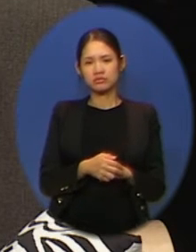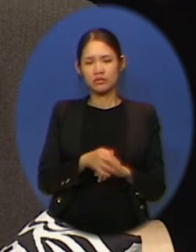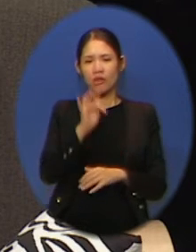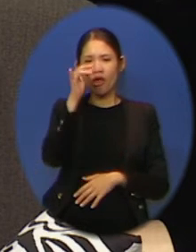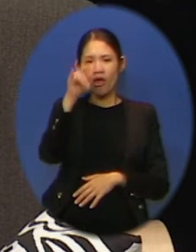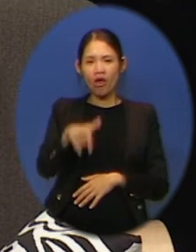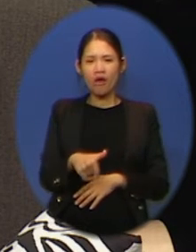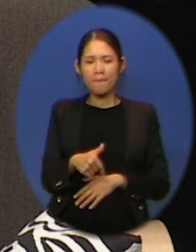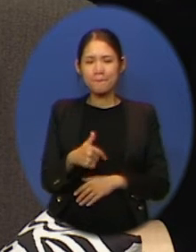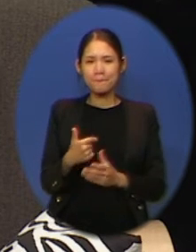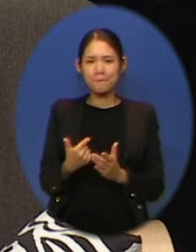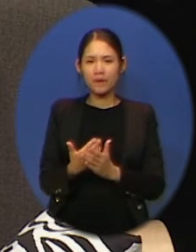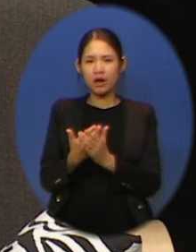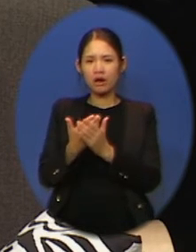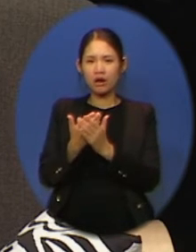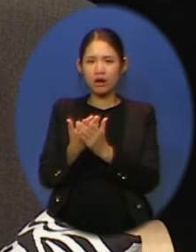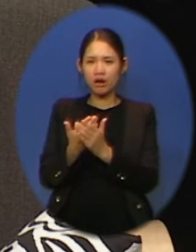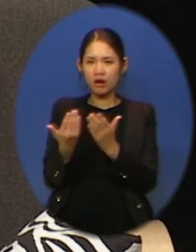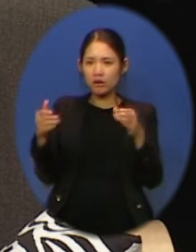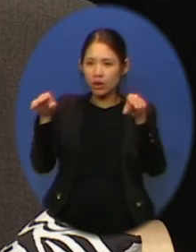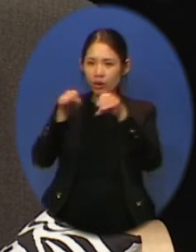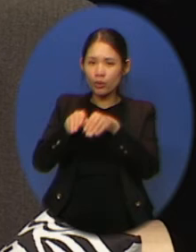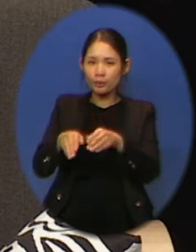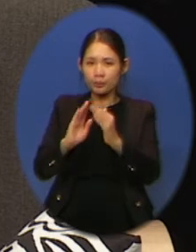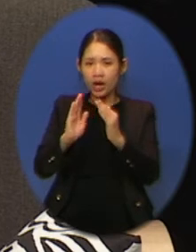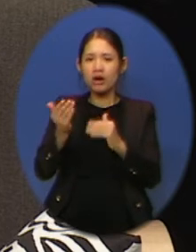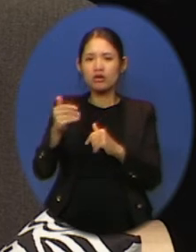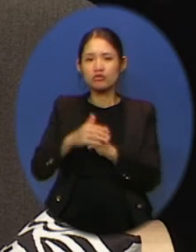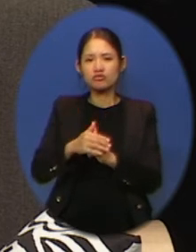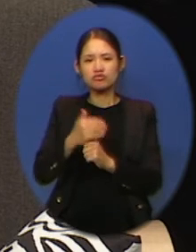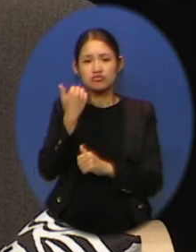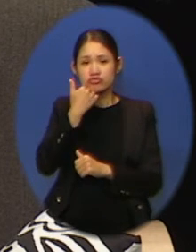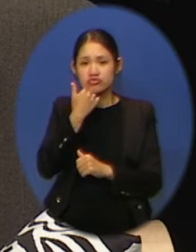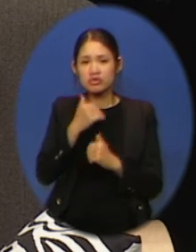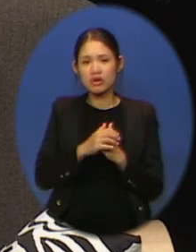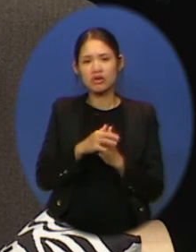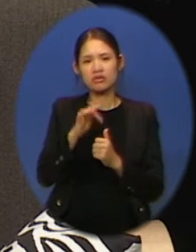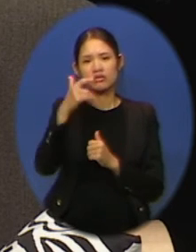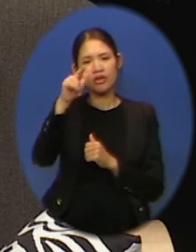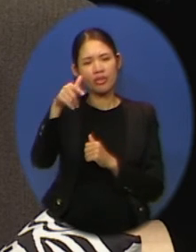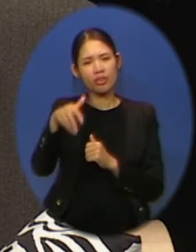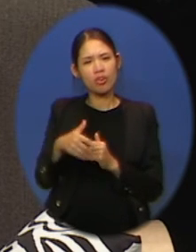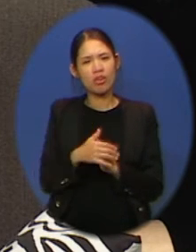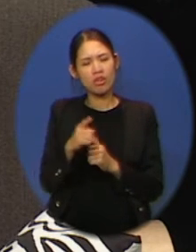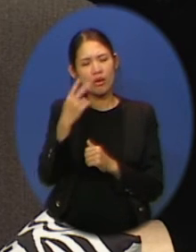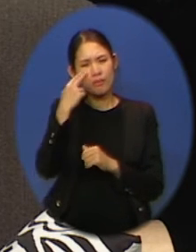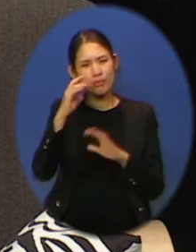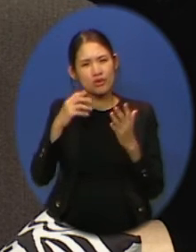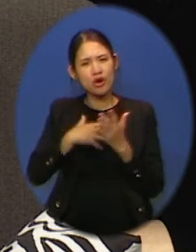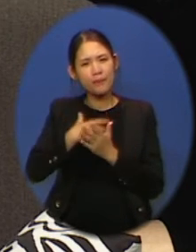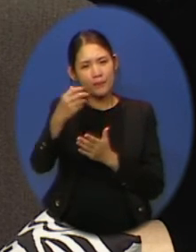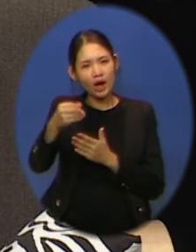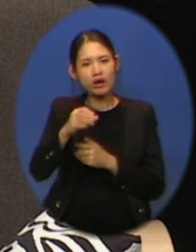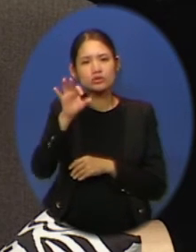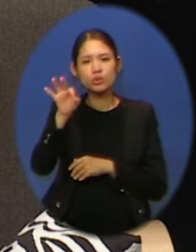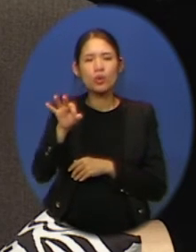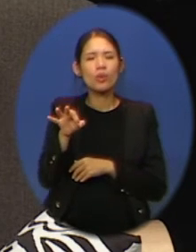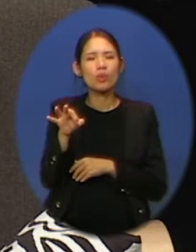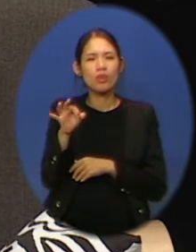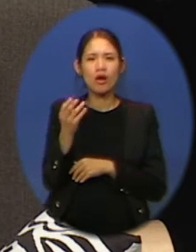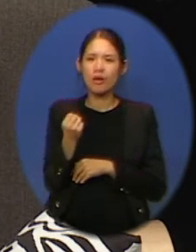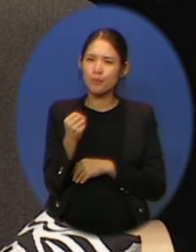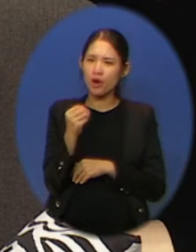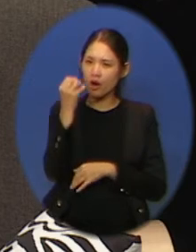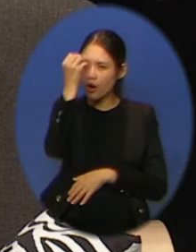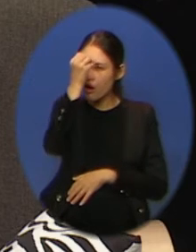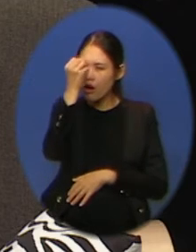핵 발전소를 새로 얻는데 누가 딴지 아시냐? 제너럴 일렉트릭이 땄대, 미국에서. 예. 이게 그때 돈으로 뭐 2빌리언인가 어마어마한